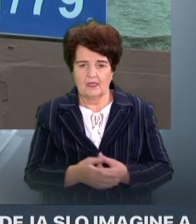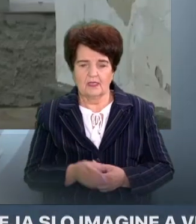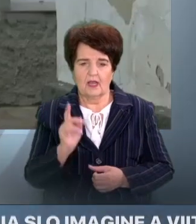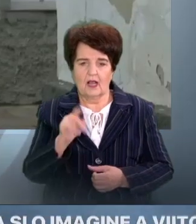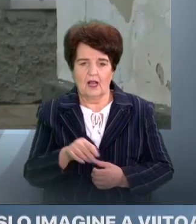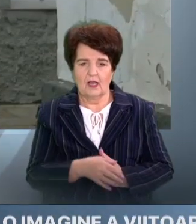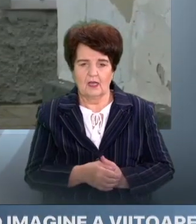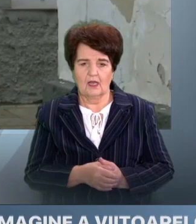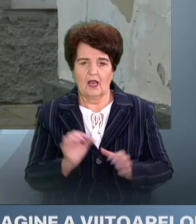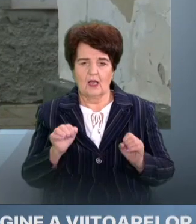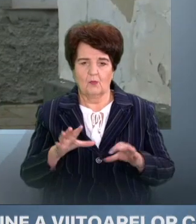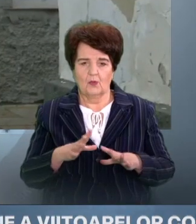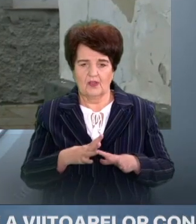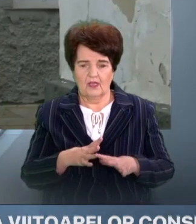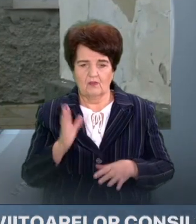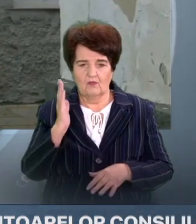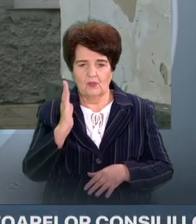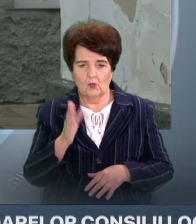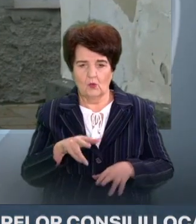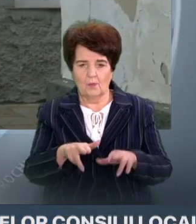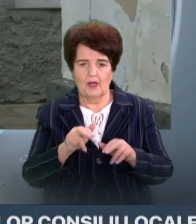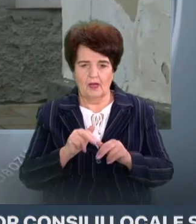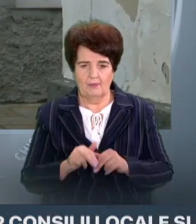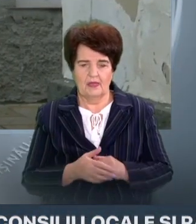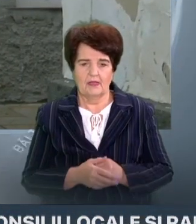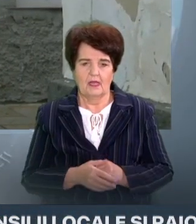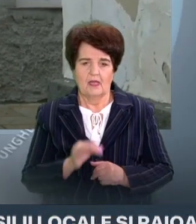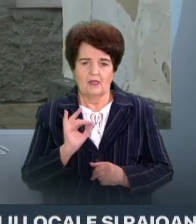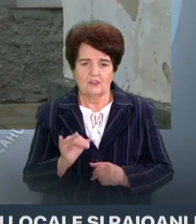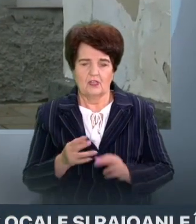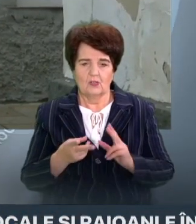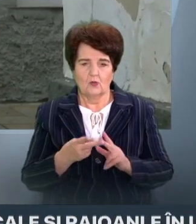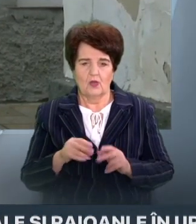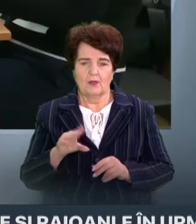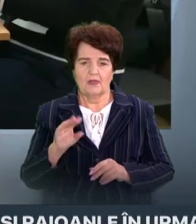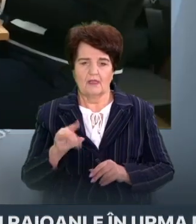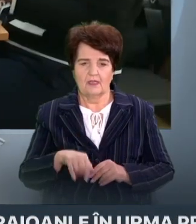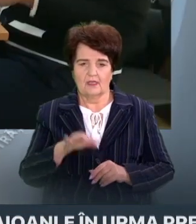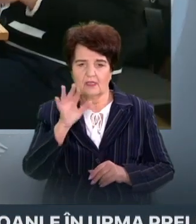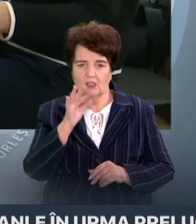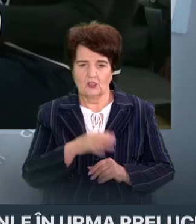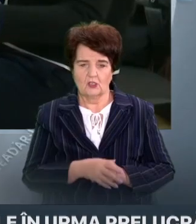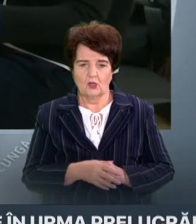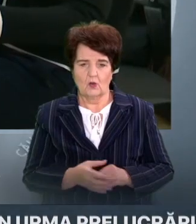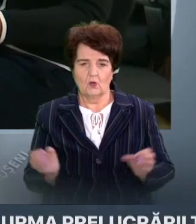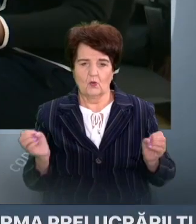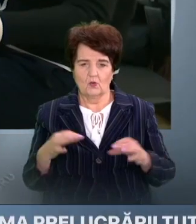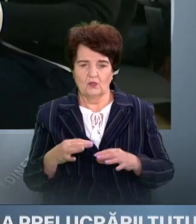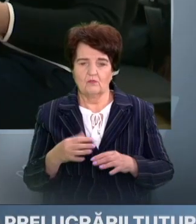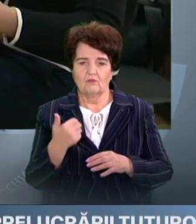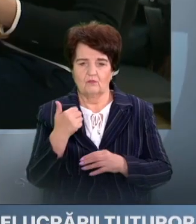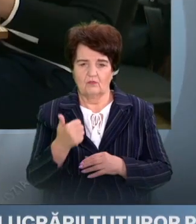care ar putea să ajungă în viitorul Parlament și care, iată, obține un al doilea mandat în Chișinău cu un scor